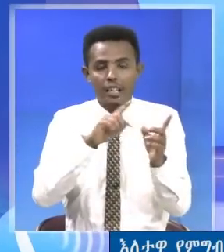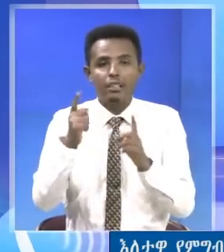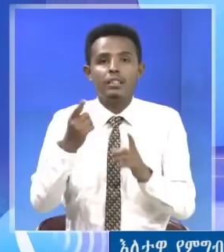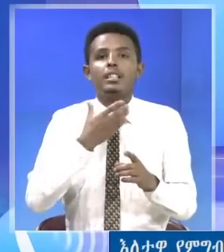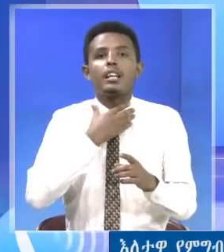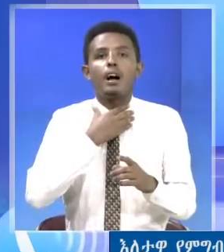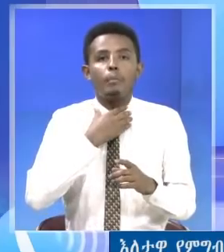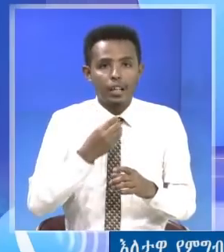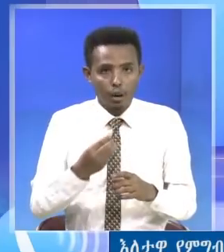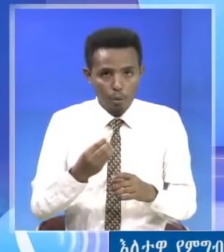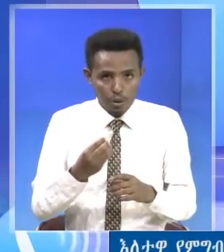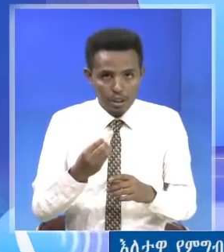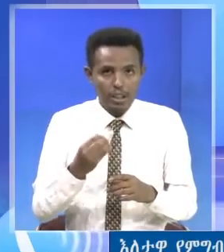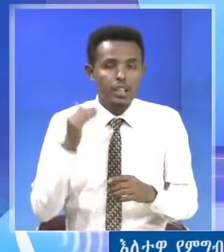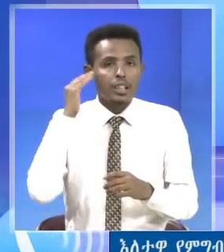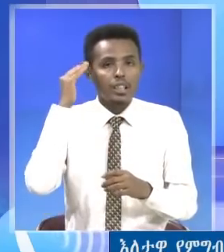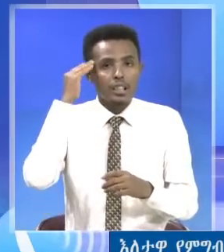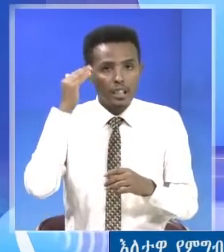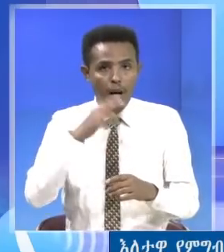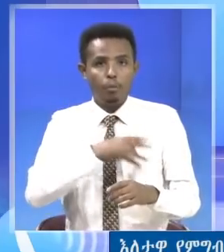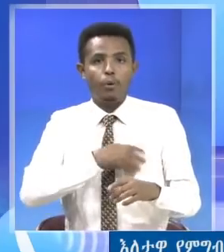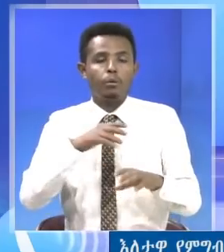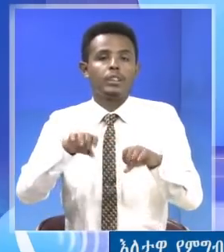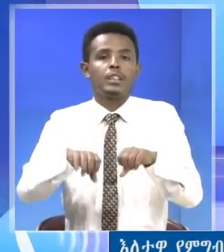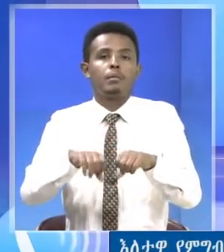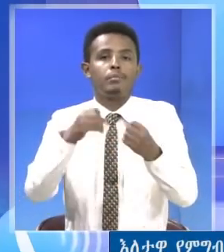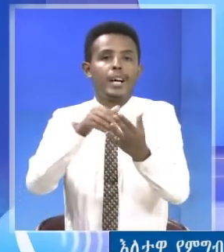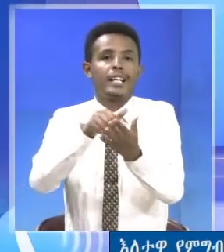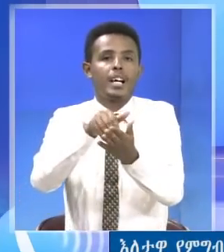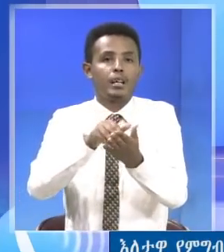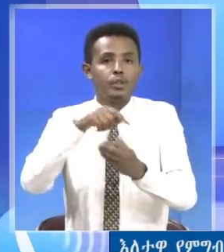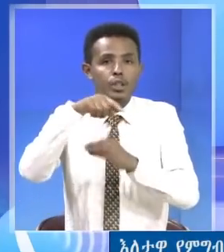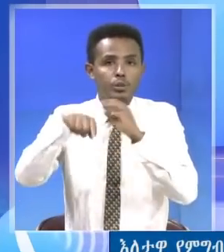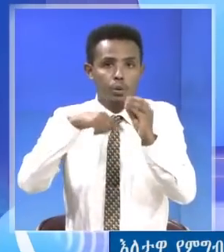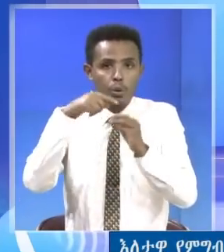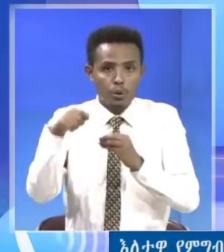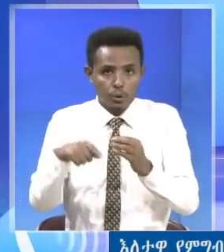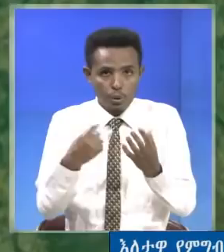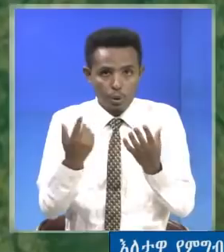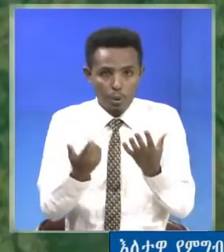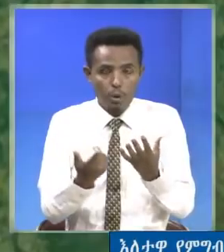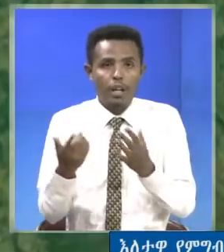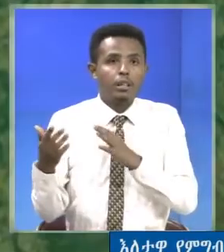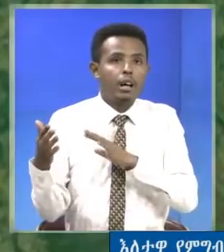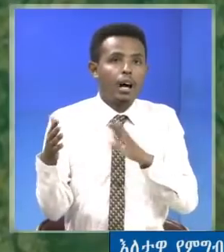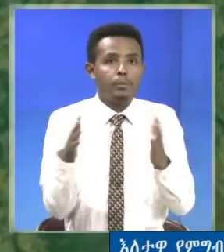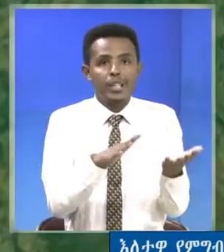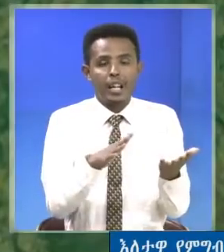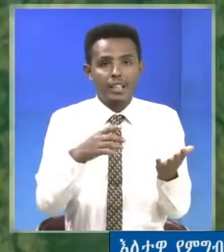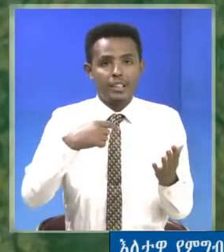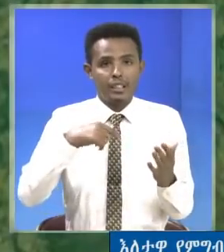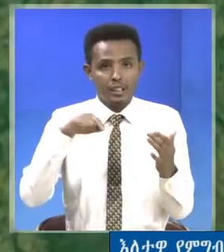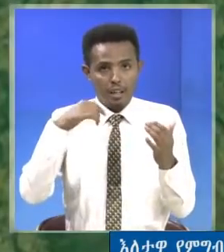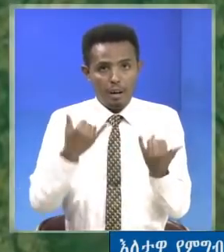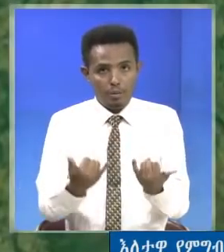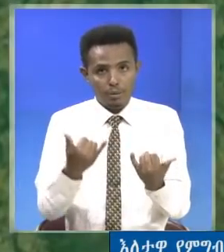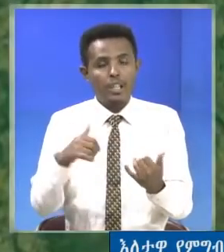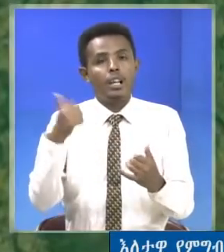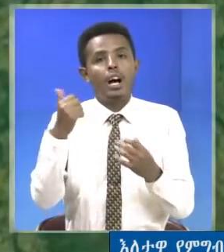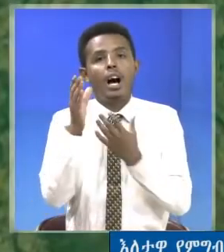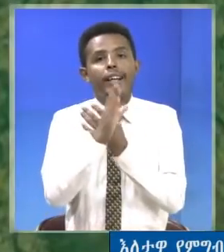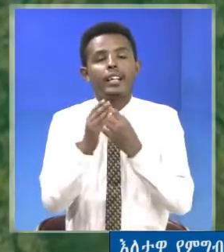አሁን ህሊና ለመንካት ለማዳከም ስለሆነ ዞሮ ዞሮ ካርዲን ማለቅ አናልቅም። እዚህ ያለ ነው ብናልቅ ሌላው ሀገር ደህና